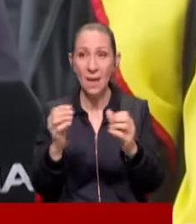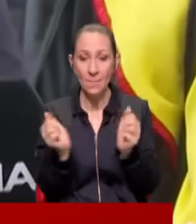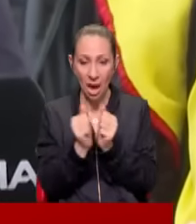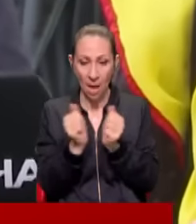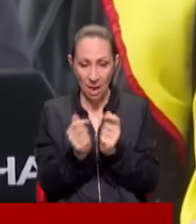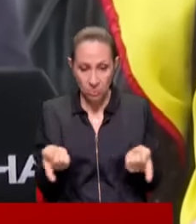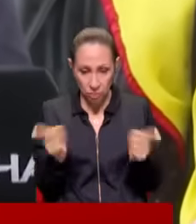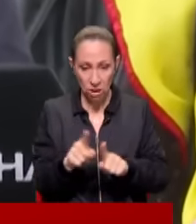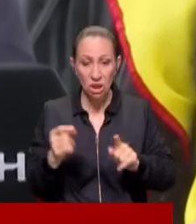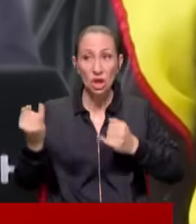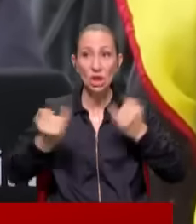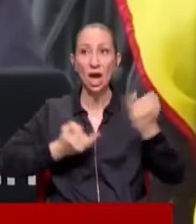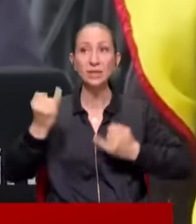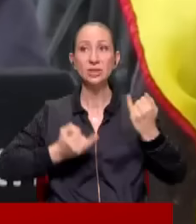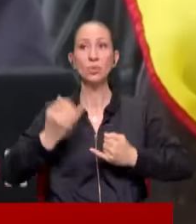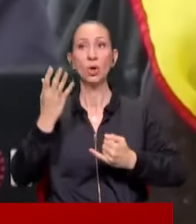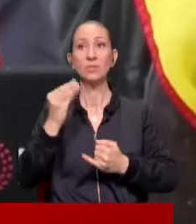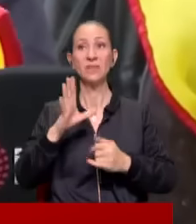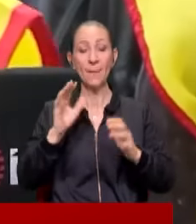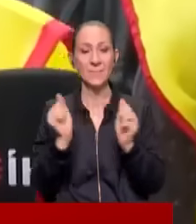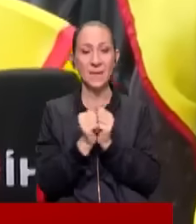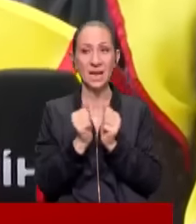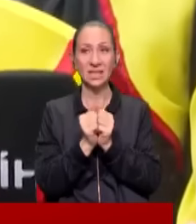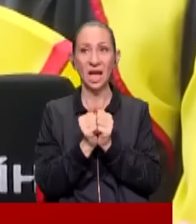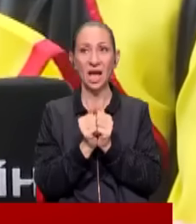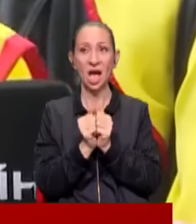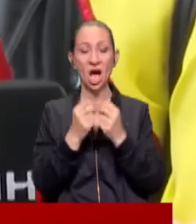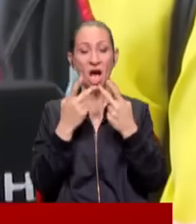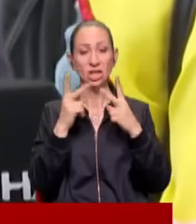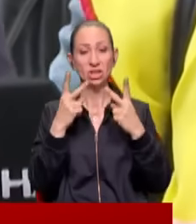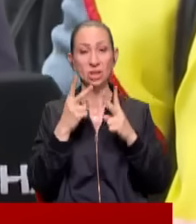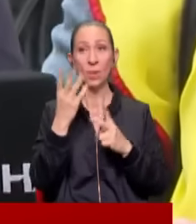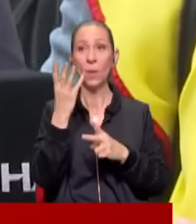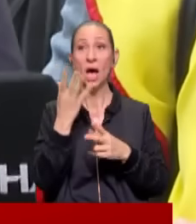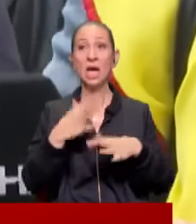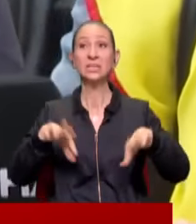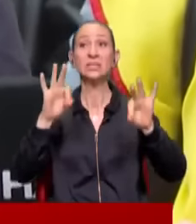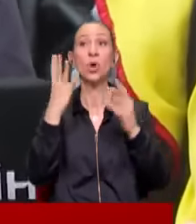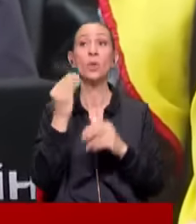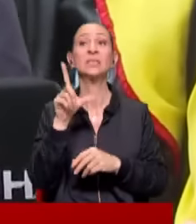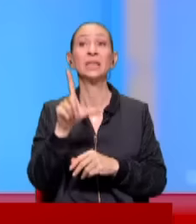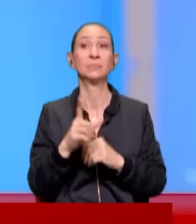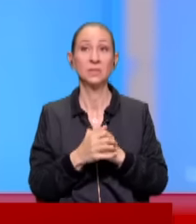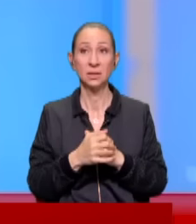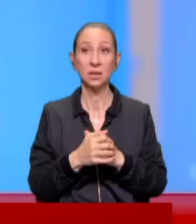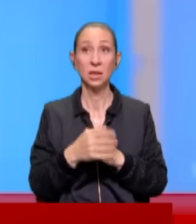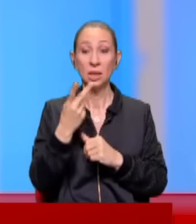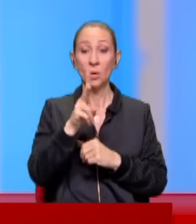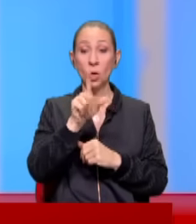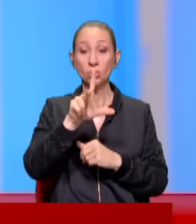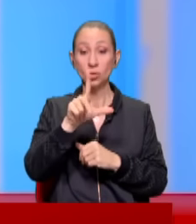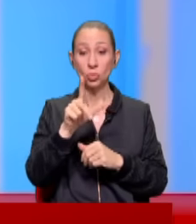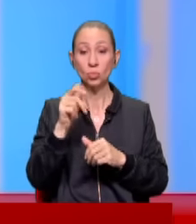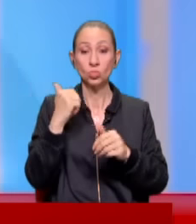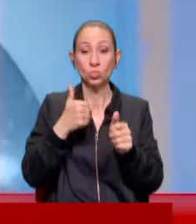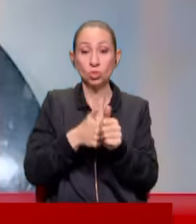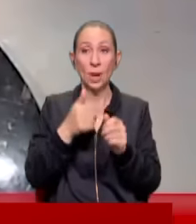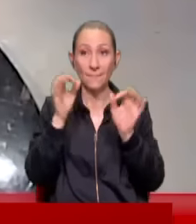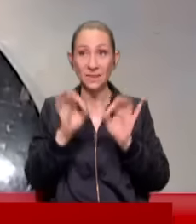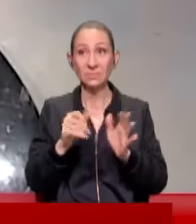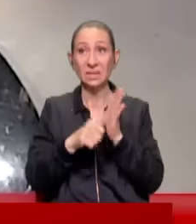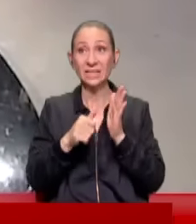gelerek tartışılması ve birlikte açıklanması, hazırlanması gerekirdi. 2013 yılında müsteşarlığa